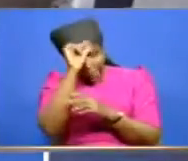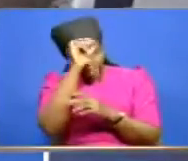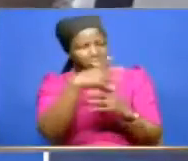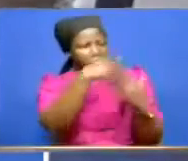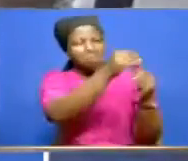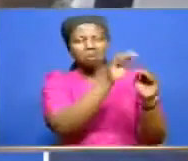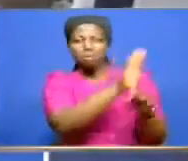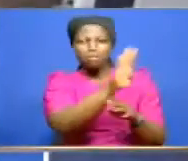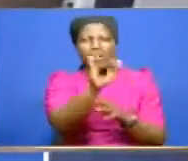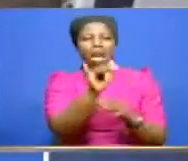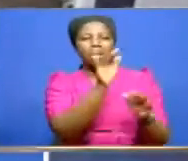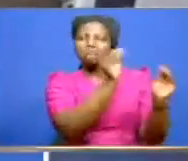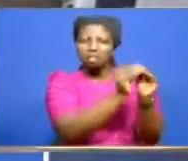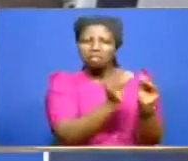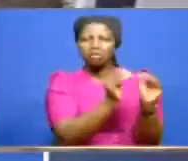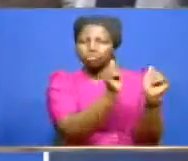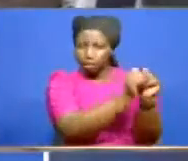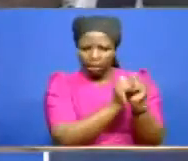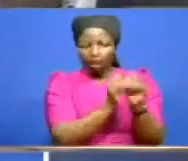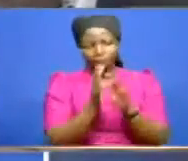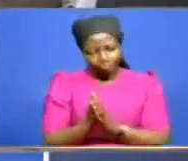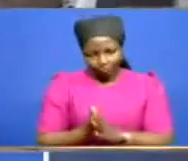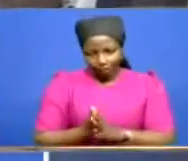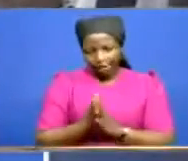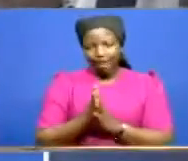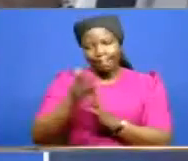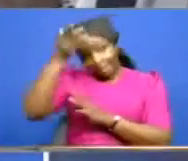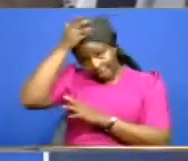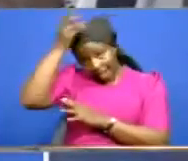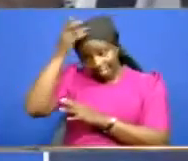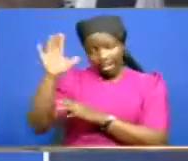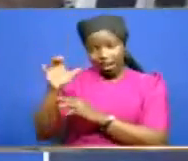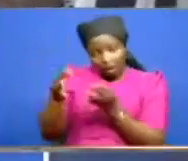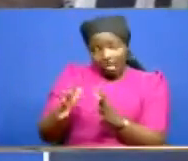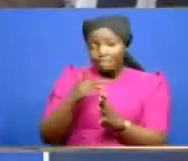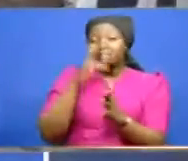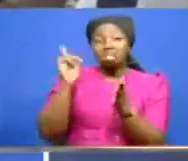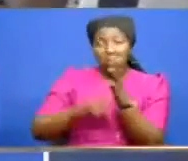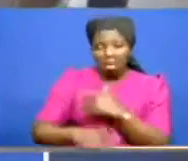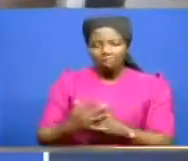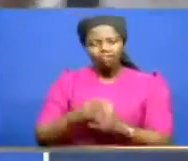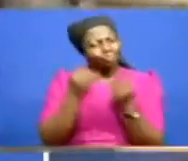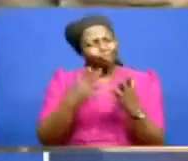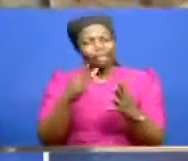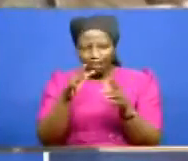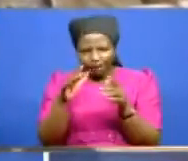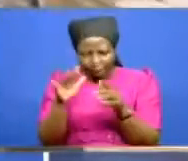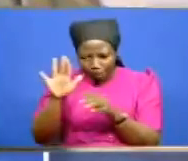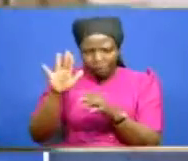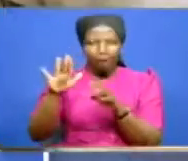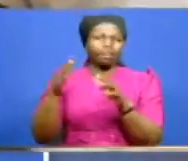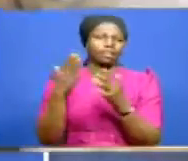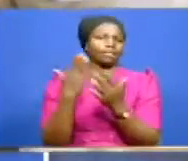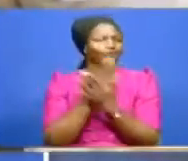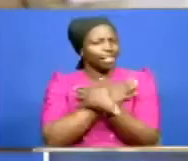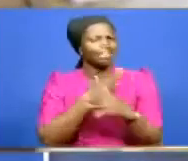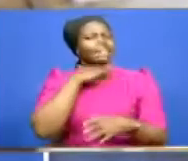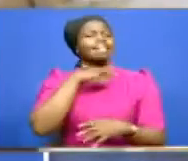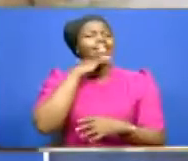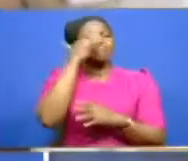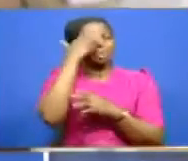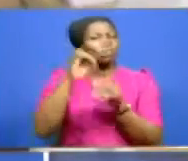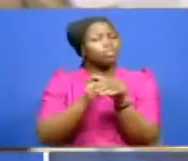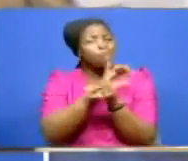Wahudumu hao wanaogoma wanalalamika kwamba wenzao wengi wanaaga dunia kutokana na ugonjwa wa COVID-19, kutokana na